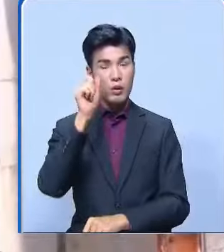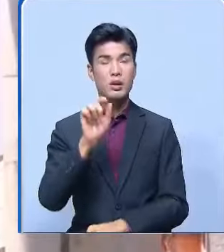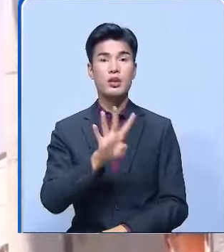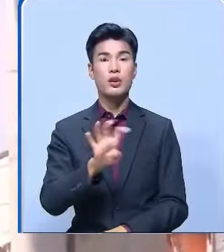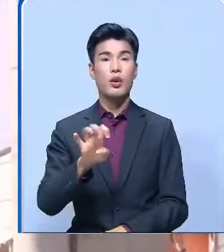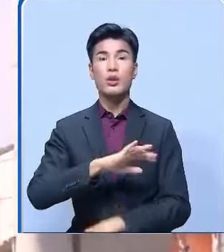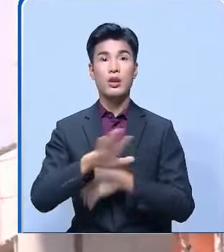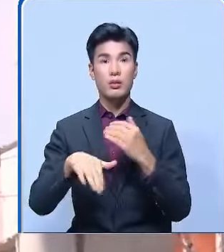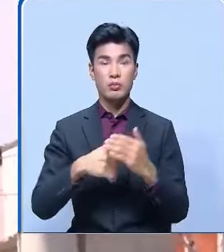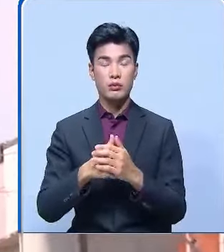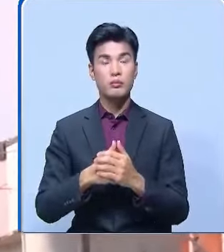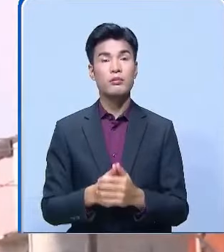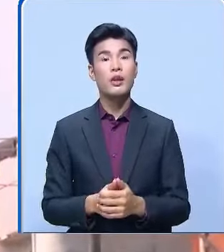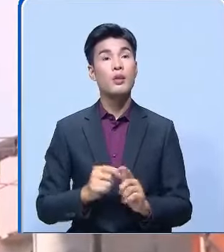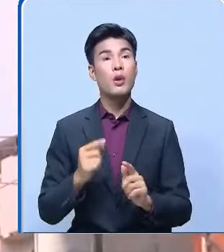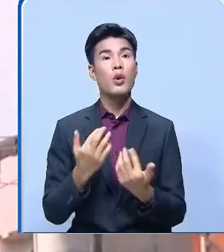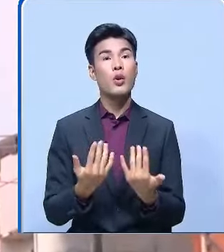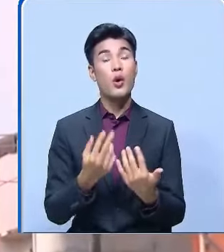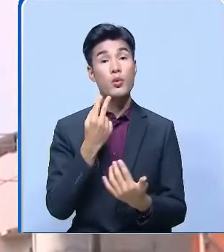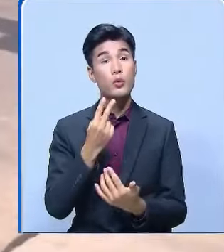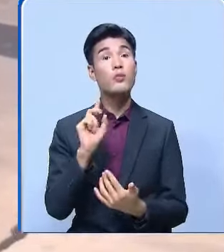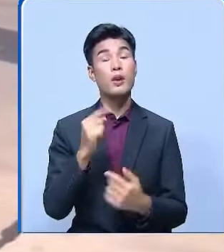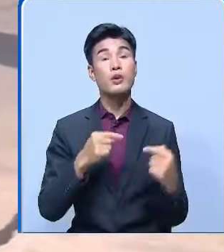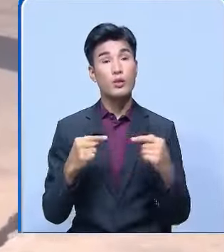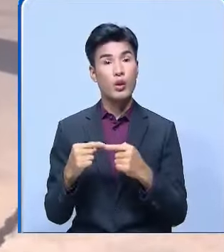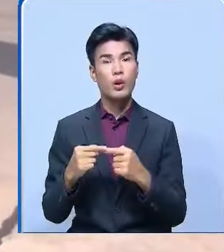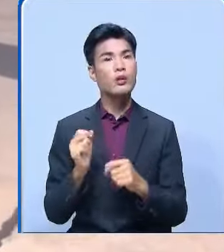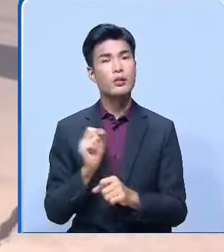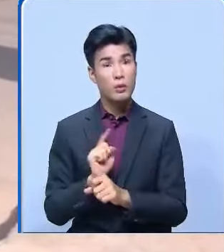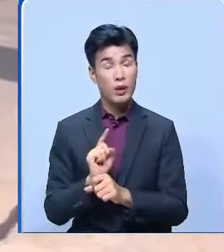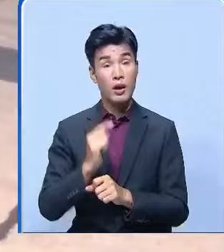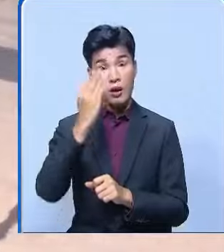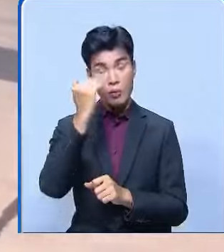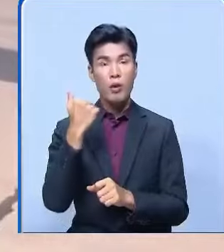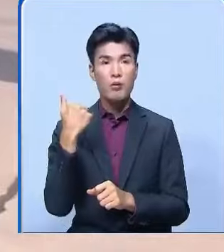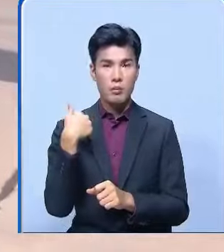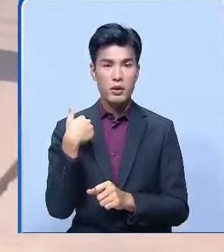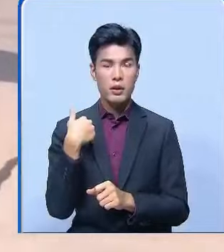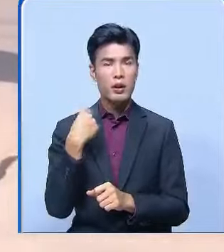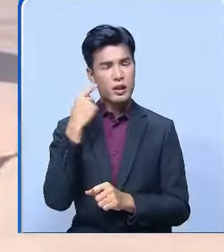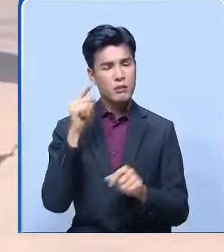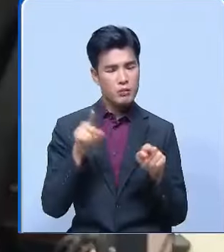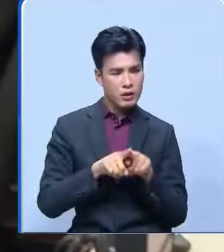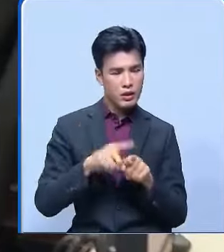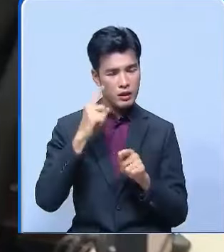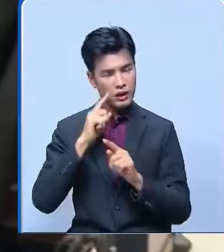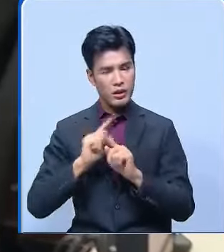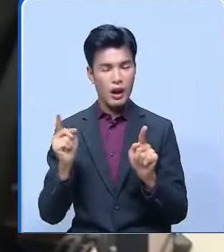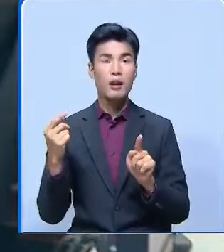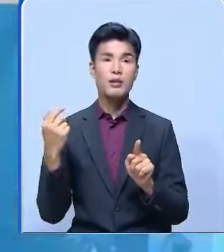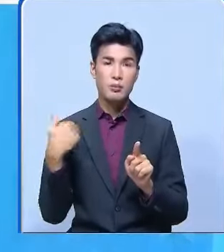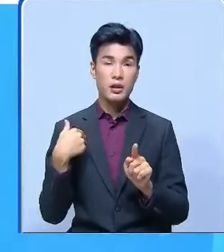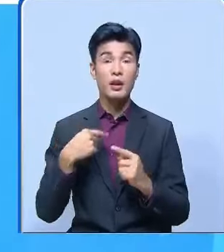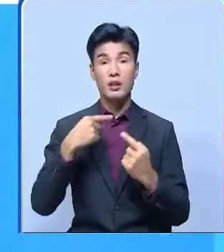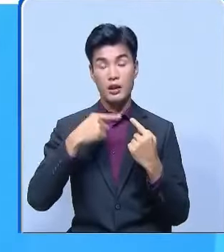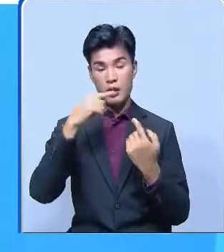ศ ค่ะแต่ยังไงก็ต้องรอดูกันต่อไปเนาะว่าจะยังไงต่อเพราะว่าบางส่วนเขาก็เห็นด้วยแต่บางส่วนเขาก็มองว่าประเทศไท